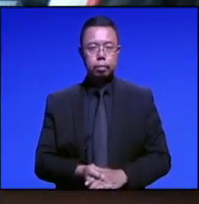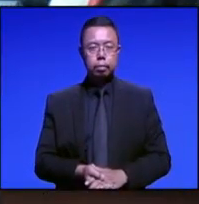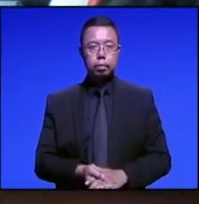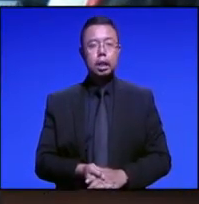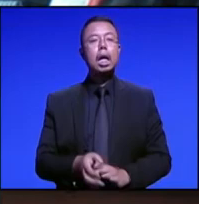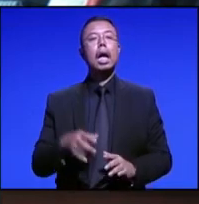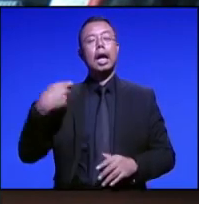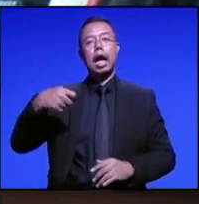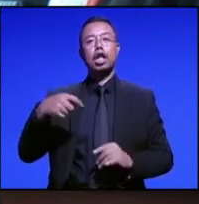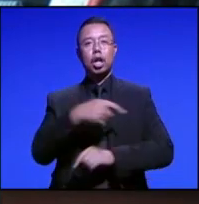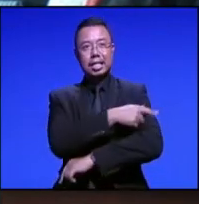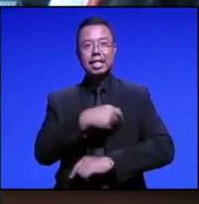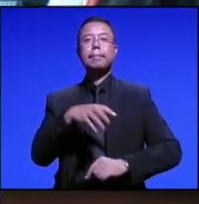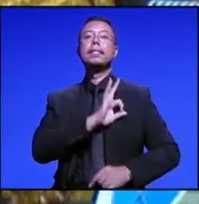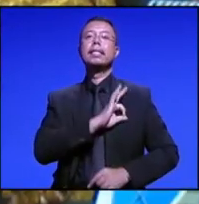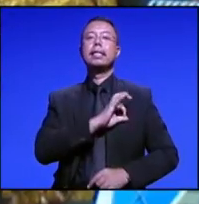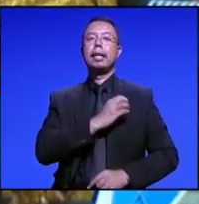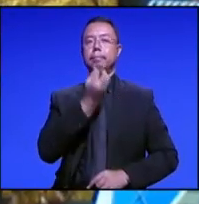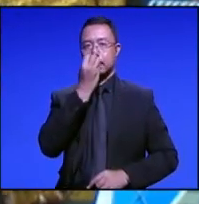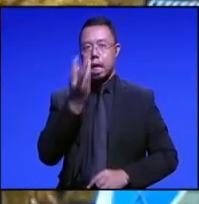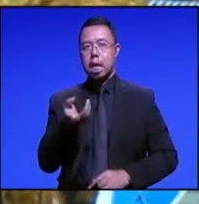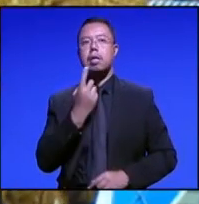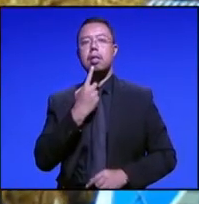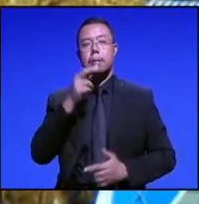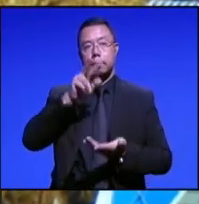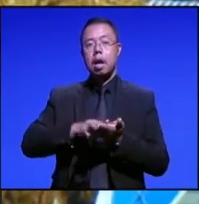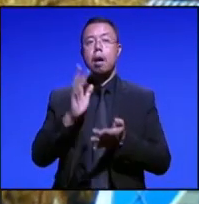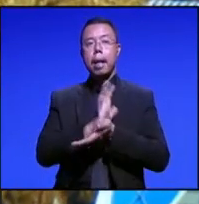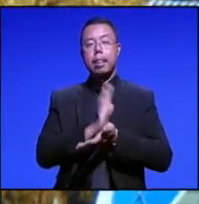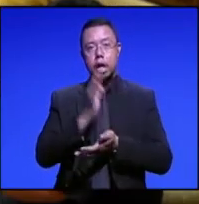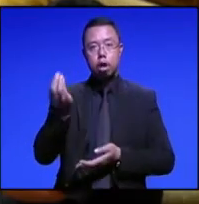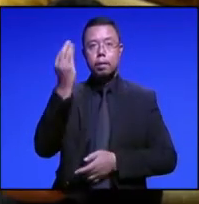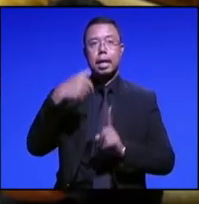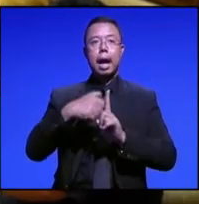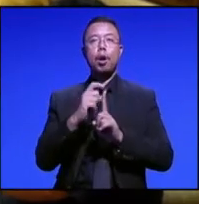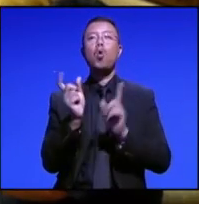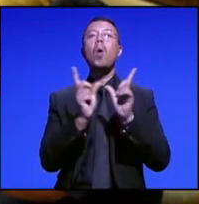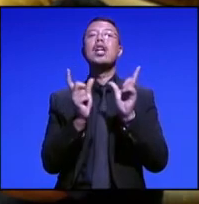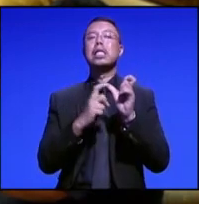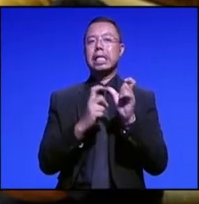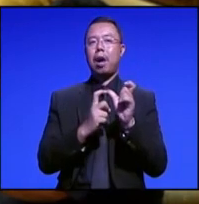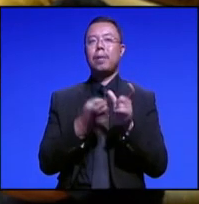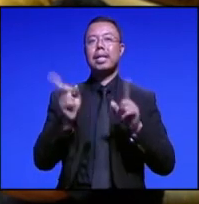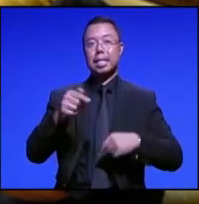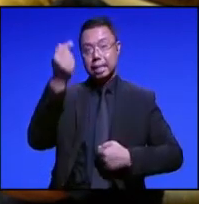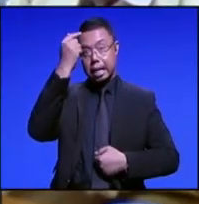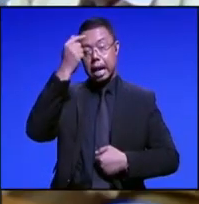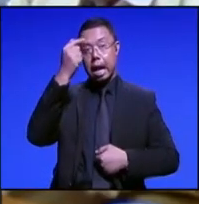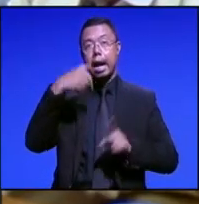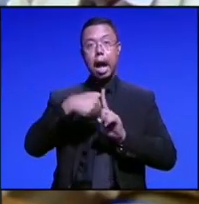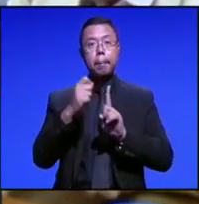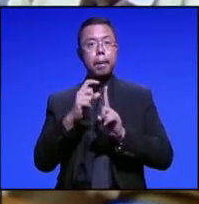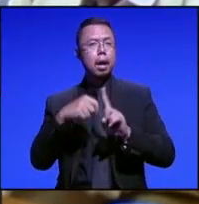Sementara itu, kantor staf presiden memberikan komentar terkait penetapan mantan komisioner KPU Wahyu Setiawan sebagai tersangka oleh